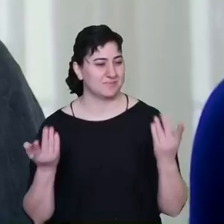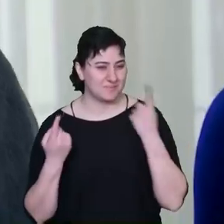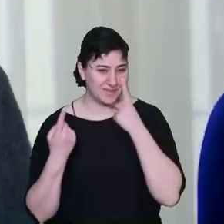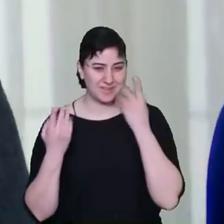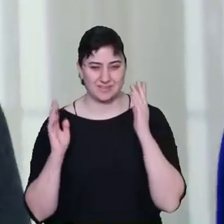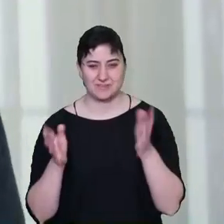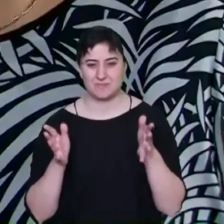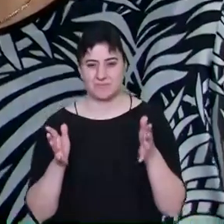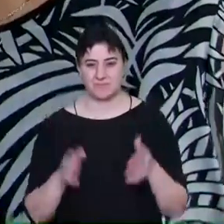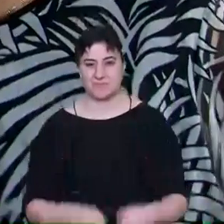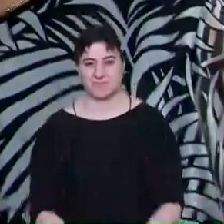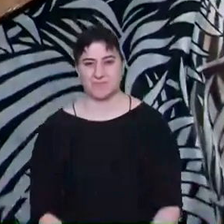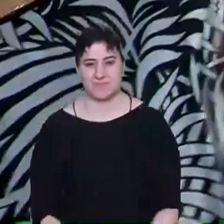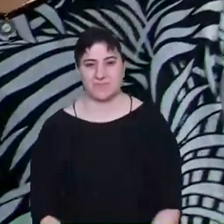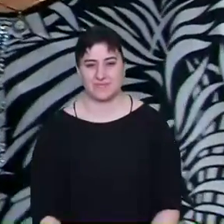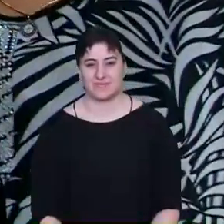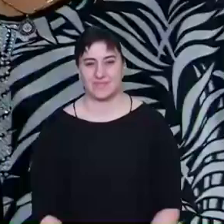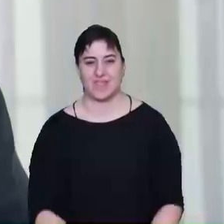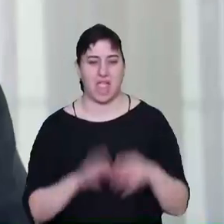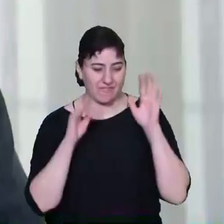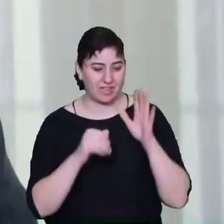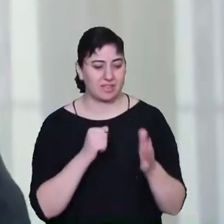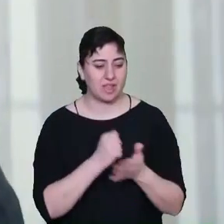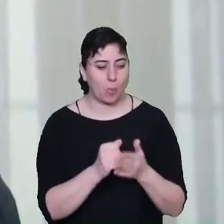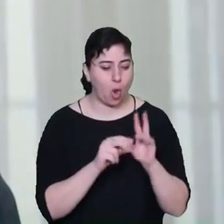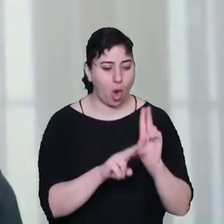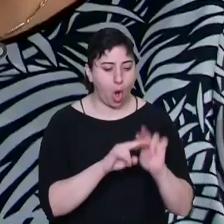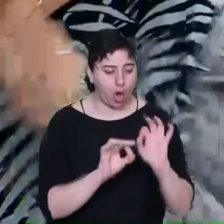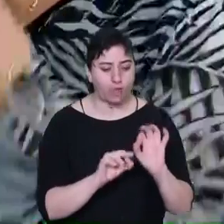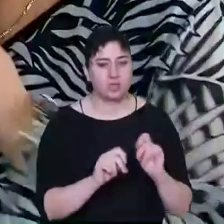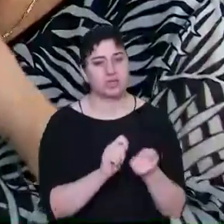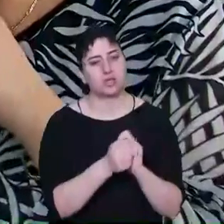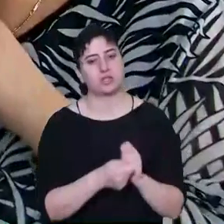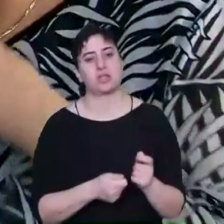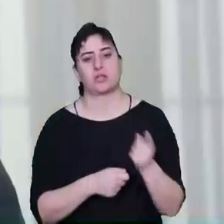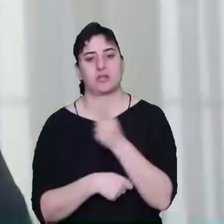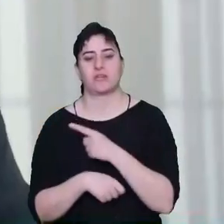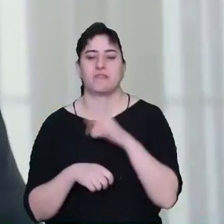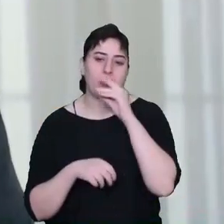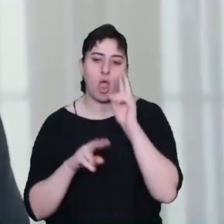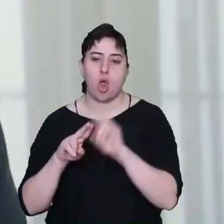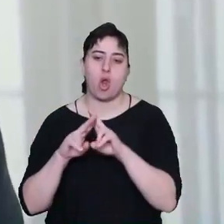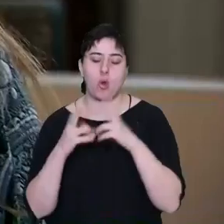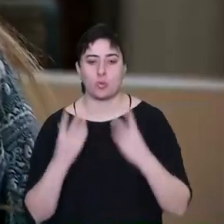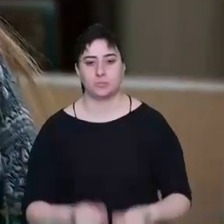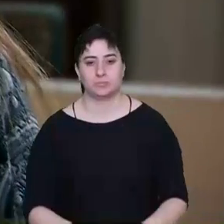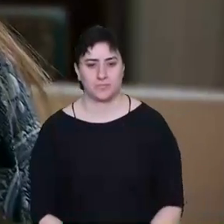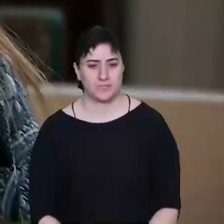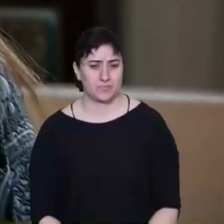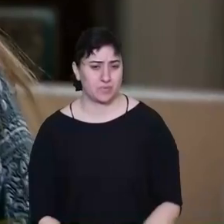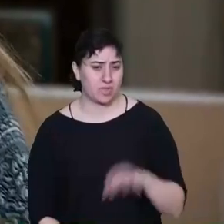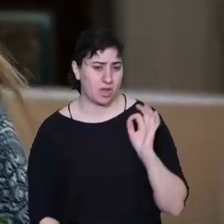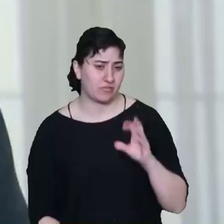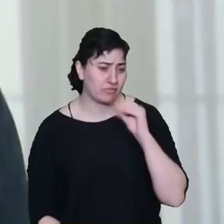bak ya. Oraya bak ya. Hayvana Trabzon demeyi öğreteceğinize Hayvan kalkmış size fener demeyi öğretmiş ya. Bütün